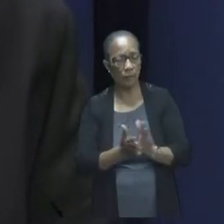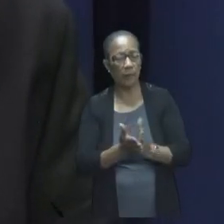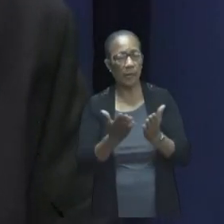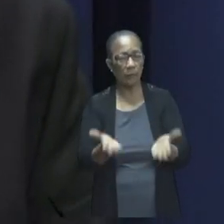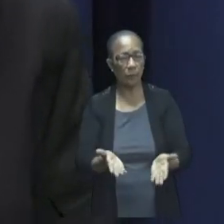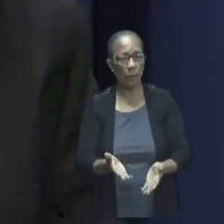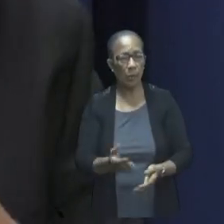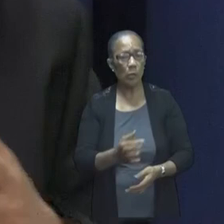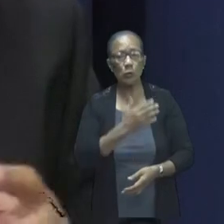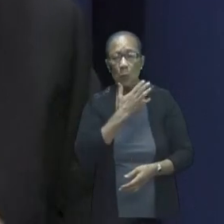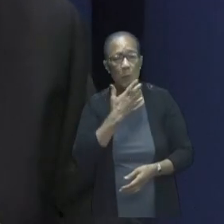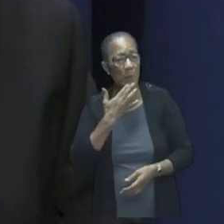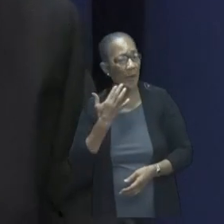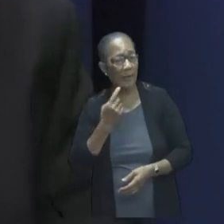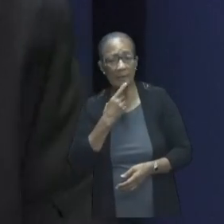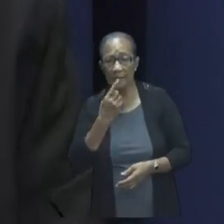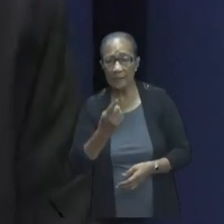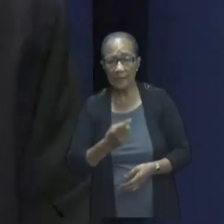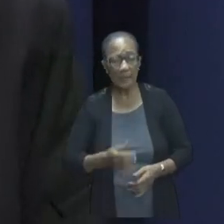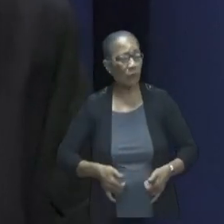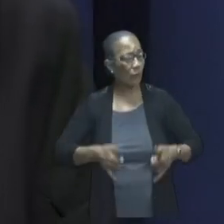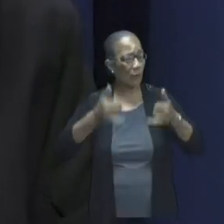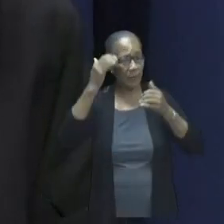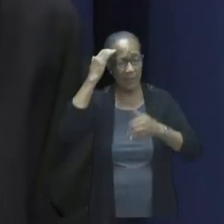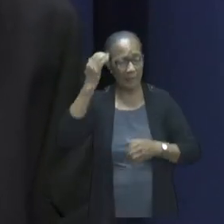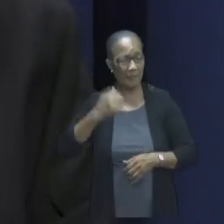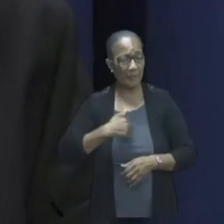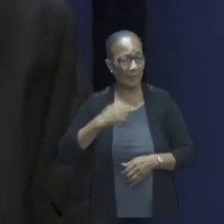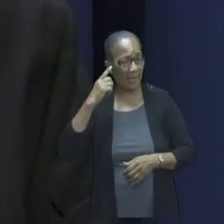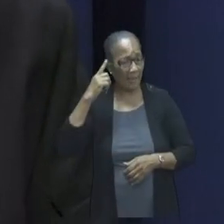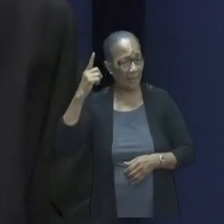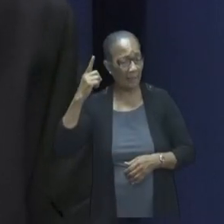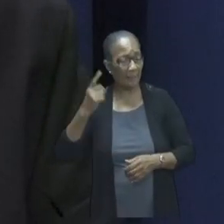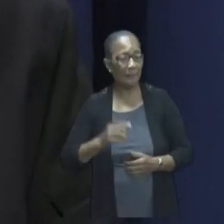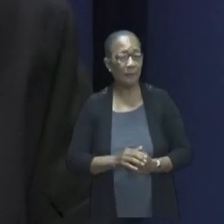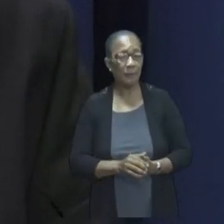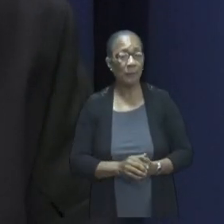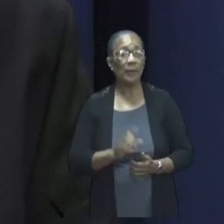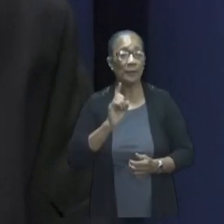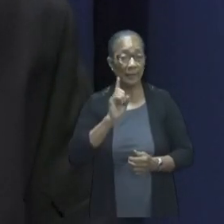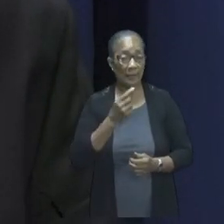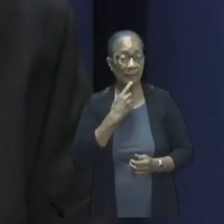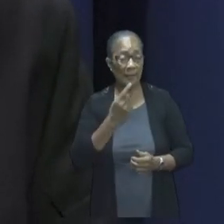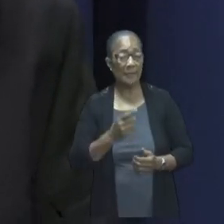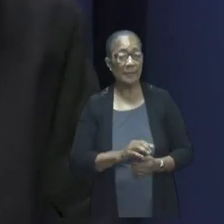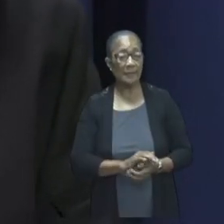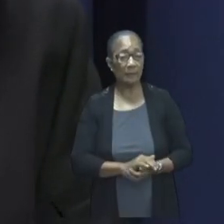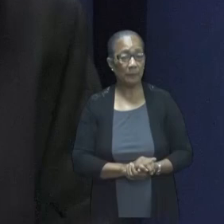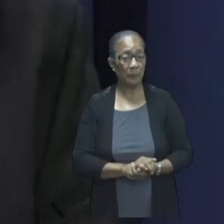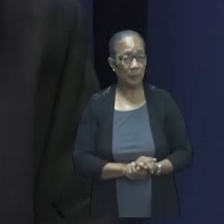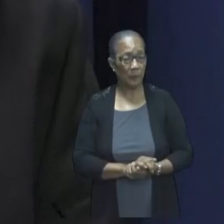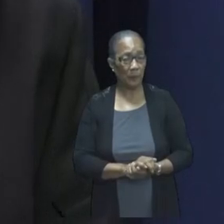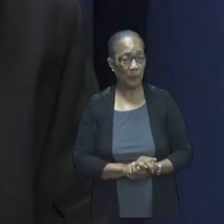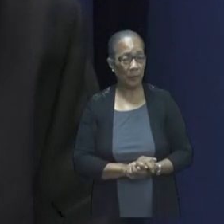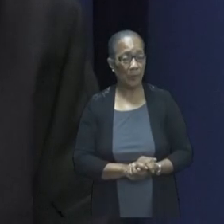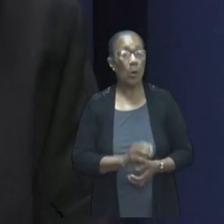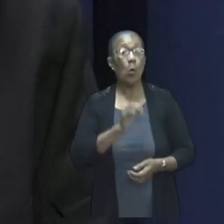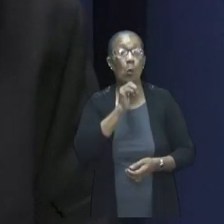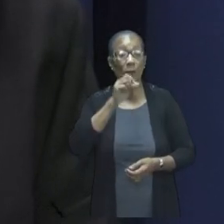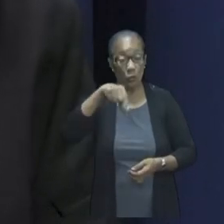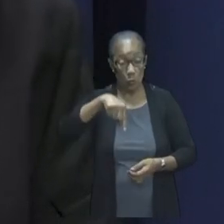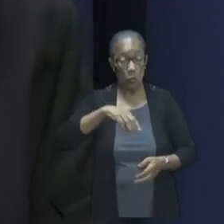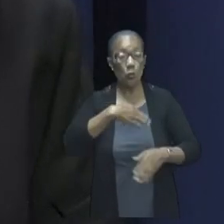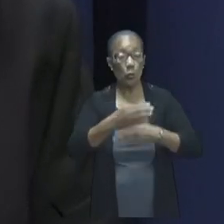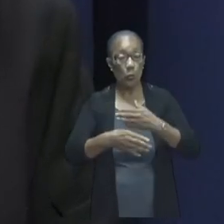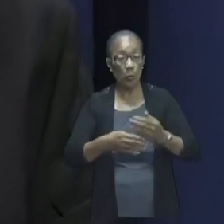simpel is het niet zoals een heleboel mensen denken dat het is wat er nu speelt